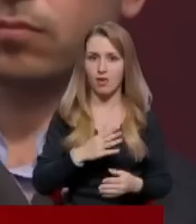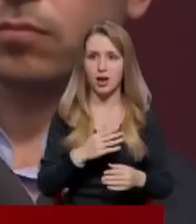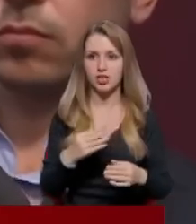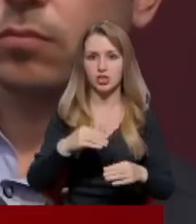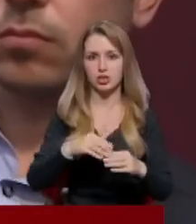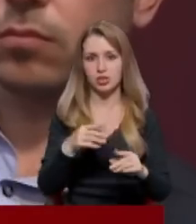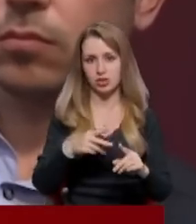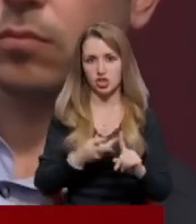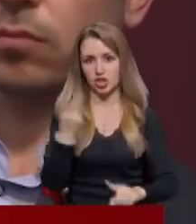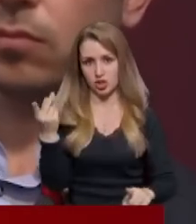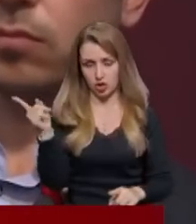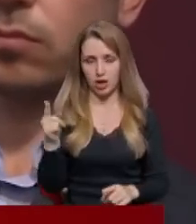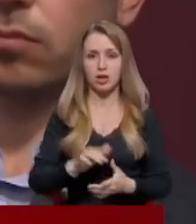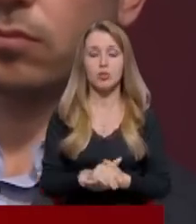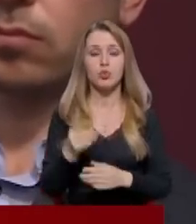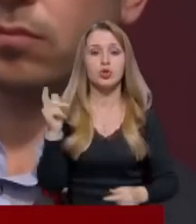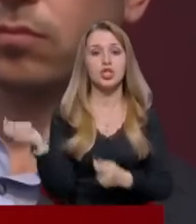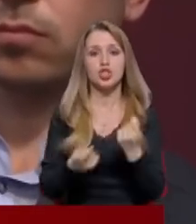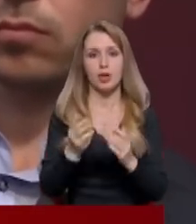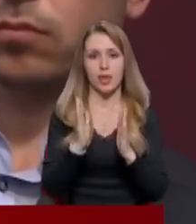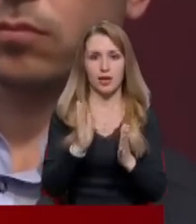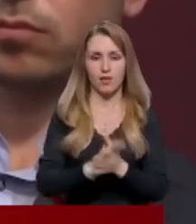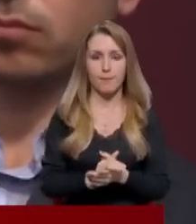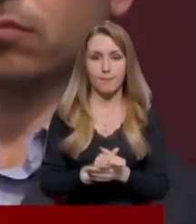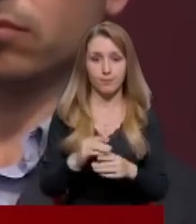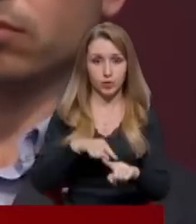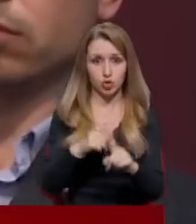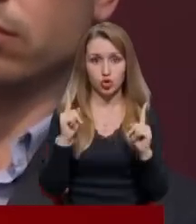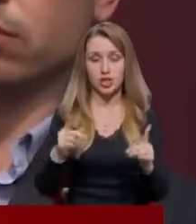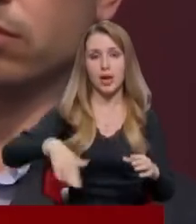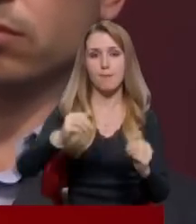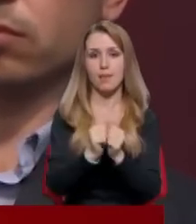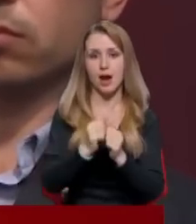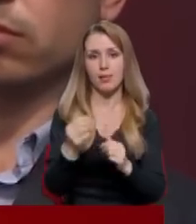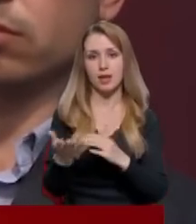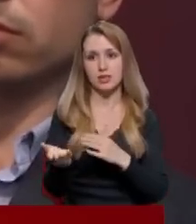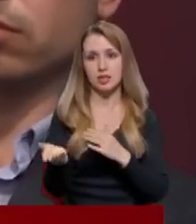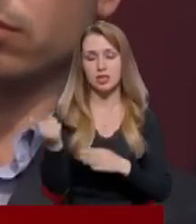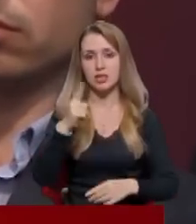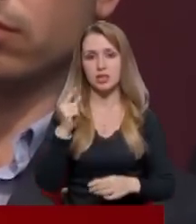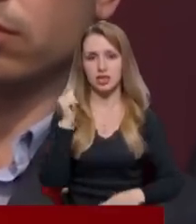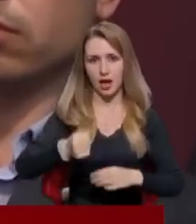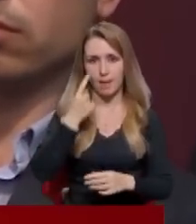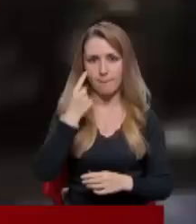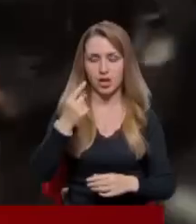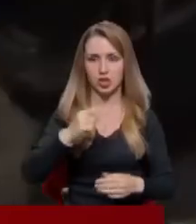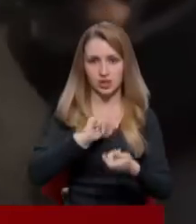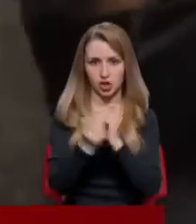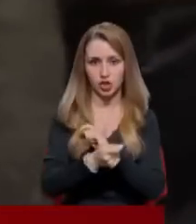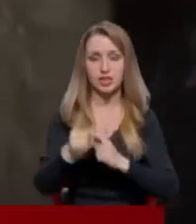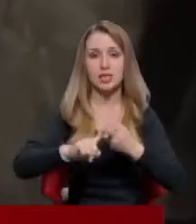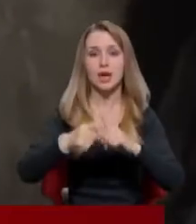listelerde verilmeyecek ona işlemler devam ediyor süreci Böyle hep birlikte Yarın 5'ten sonra tekrar Oy pusulasını şekli değişecektir